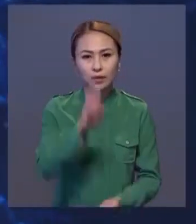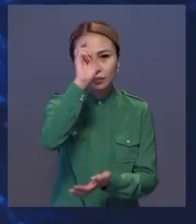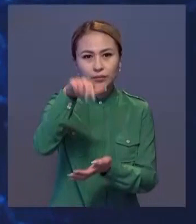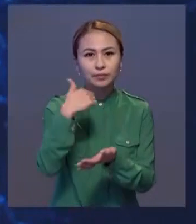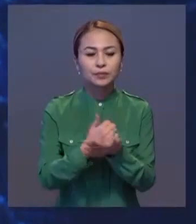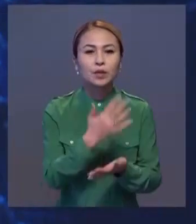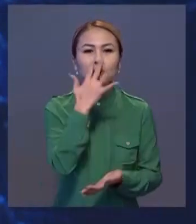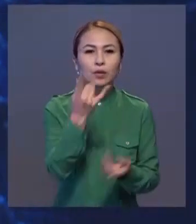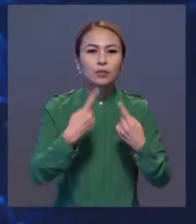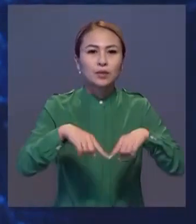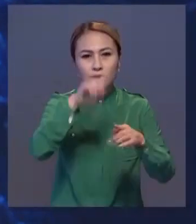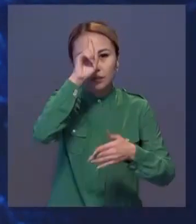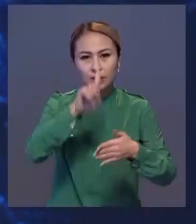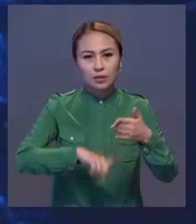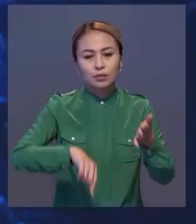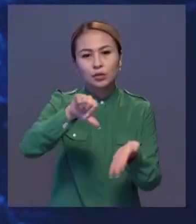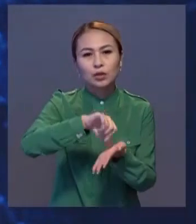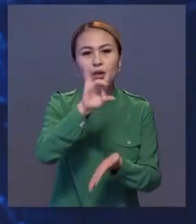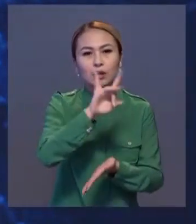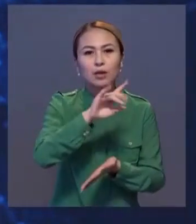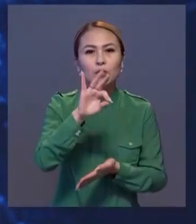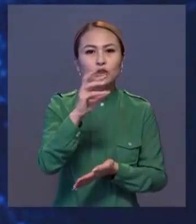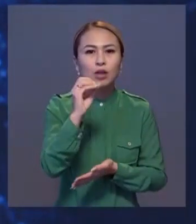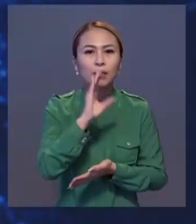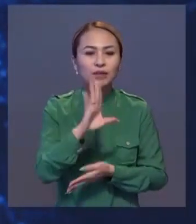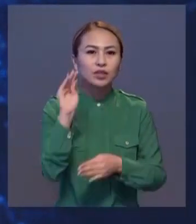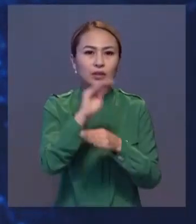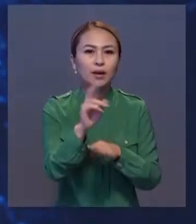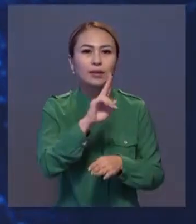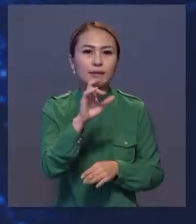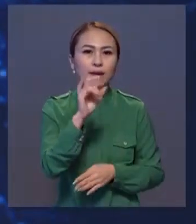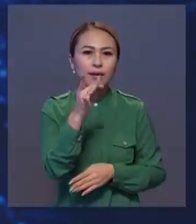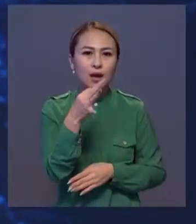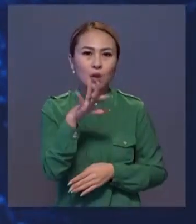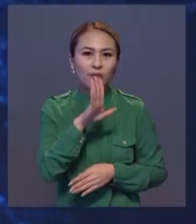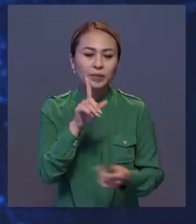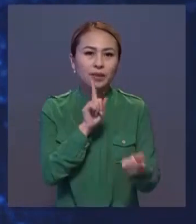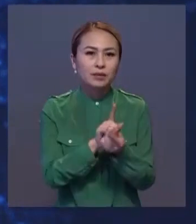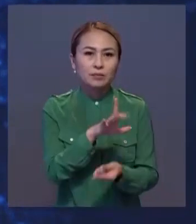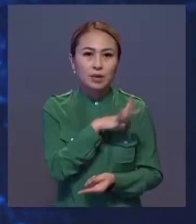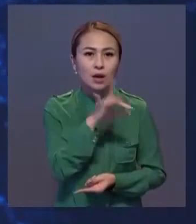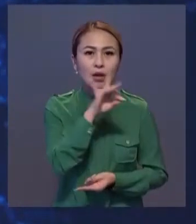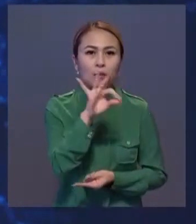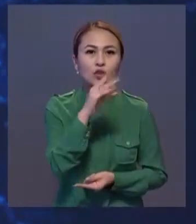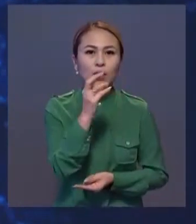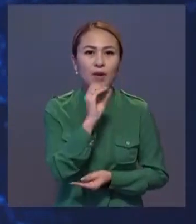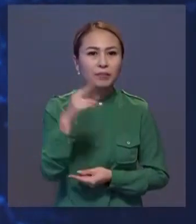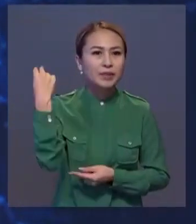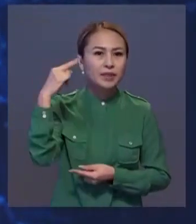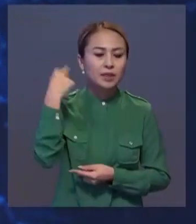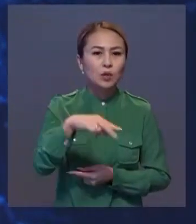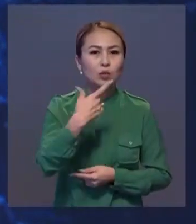Мемлекет басшысы, ұлттық қоғамдық сенім кеңесінің мүшелері Рахым Ошақбаев және Қанат Сахариановпен кездесу өткіз. Рахым